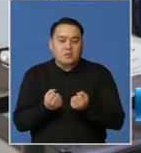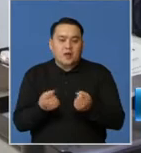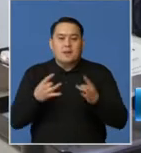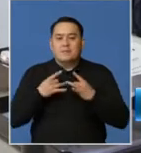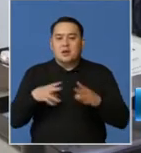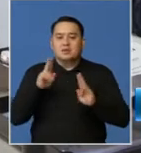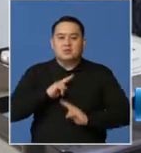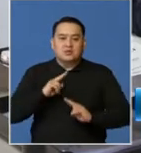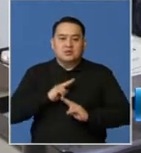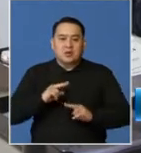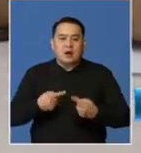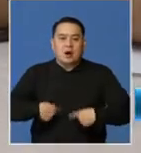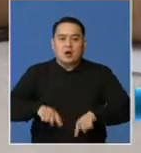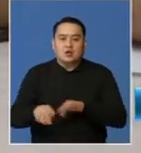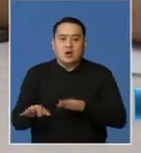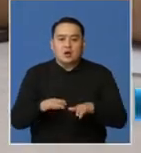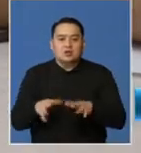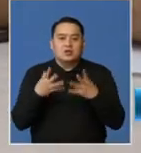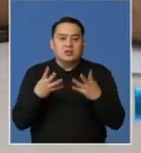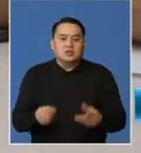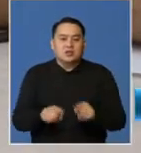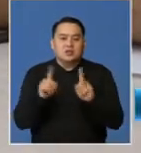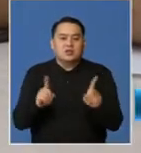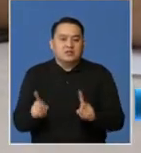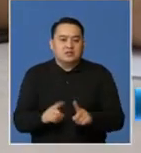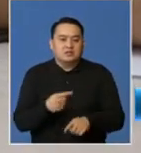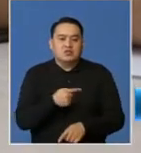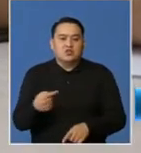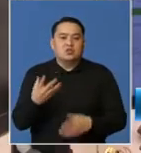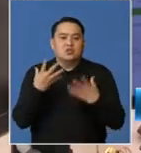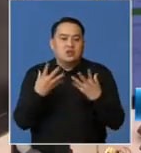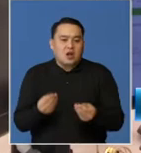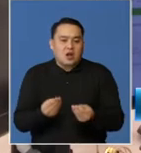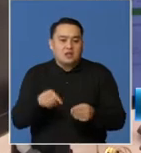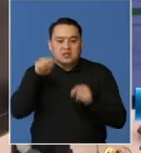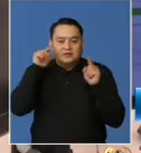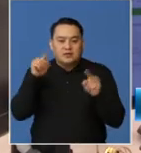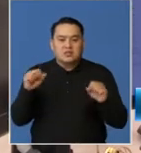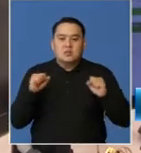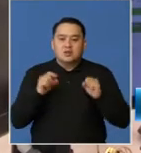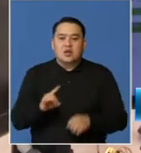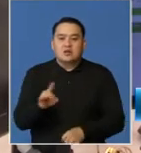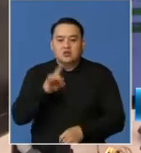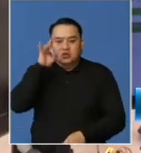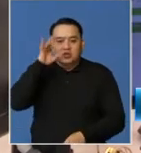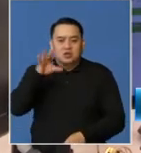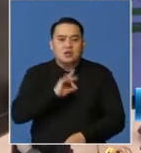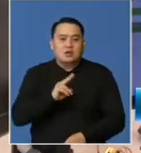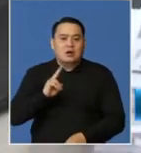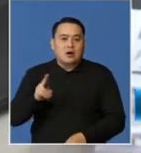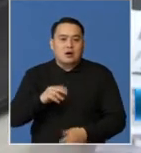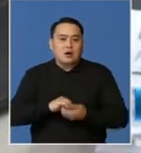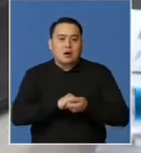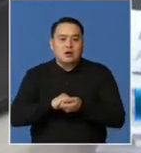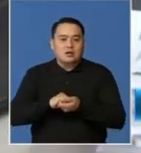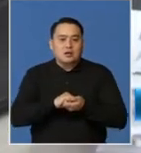юбилея сотрудники ЦОН организовали акцию «День со звездой». В течение всего сегодняшнего дня известные спортсмены района, чемпион РК по казах-куресе